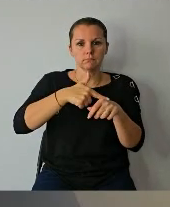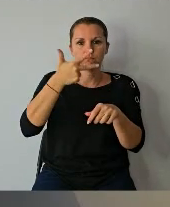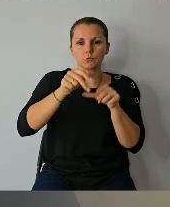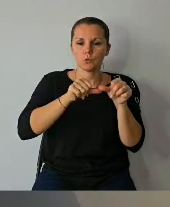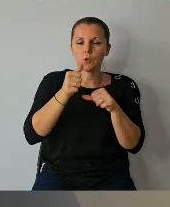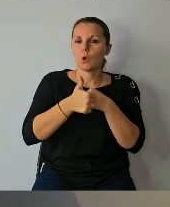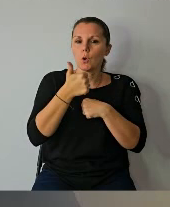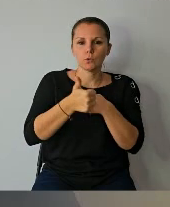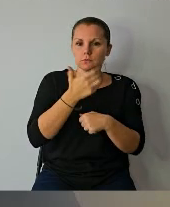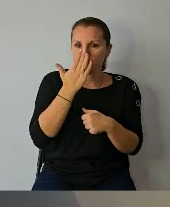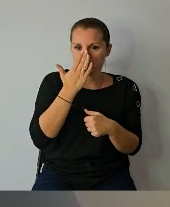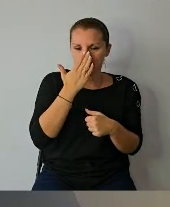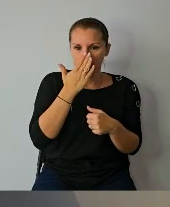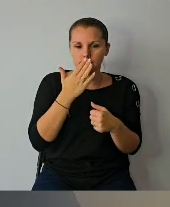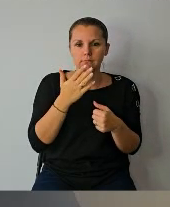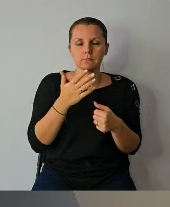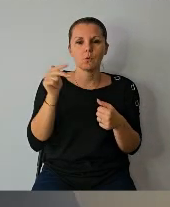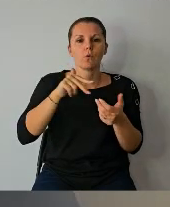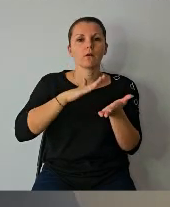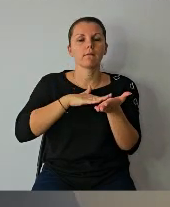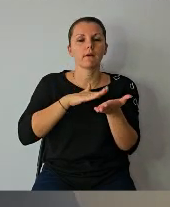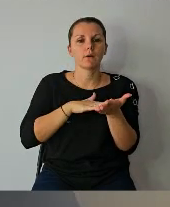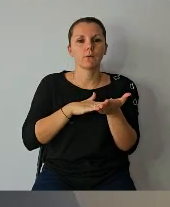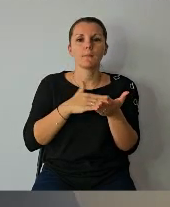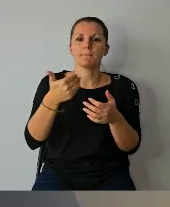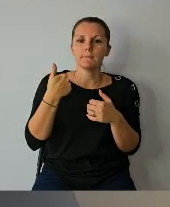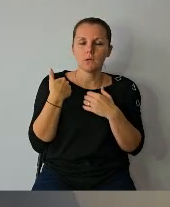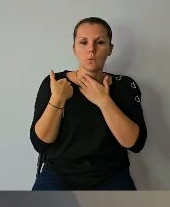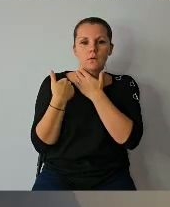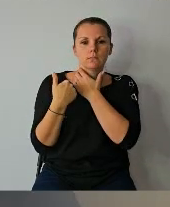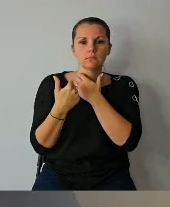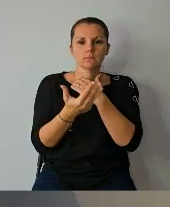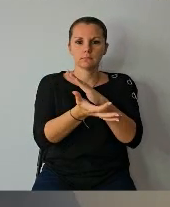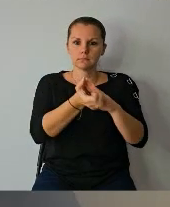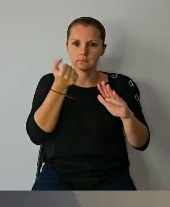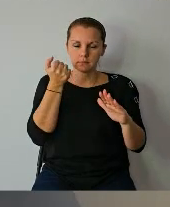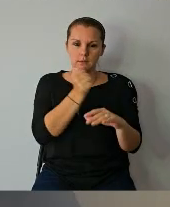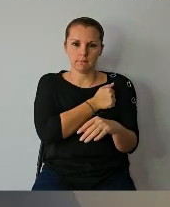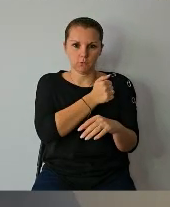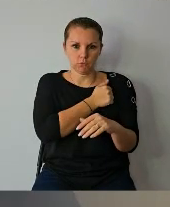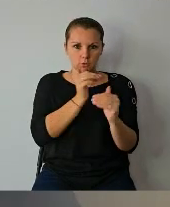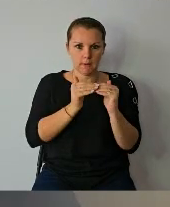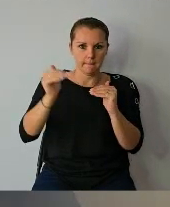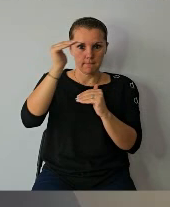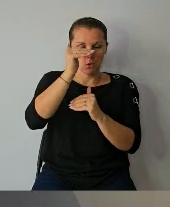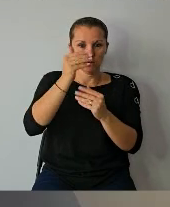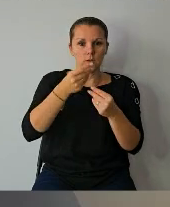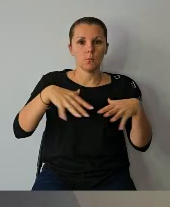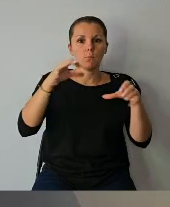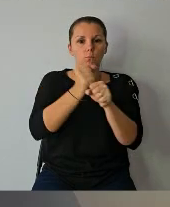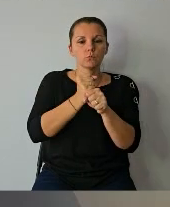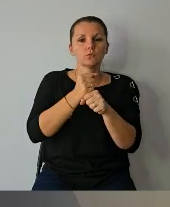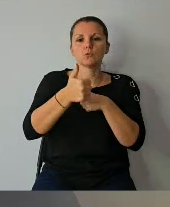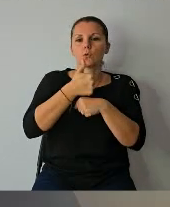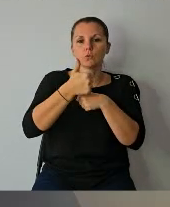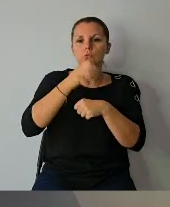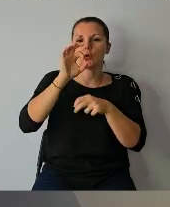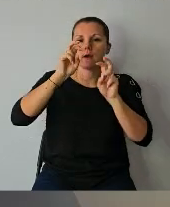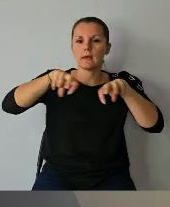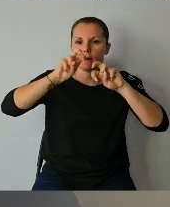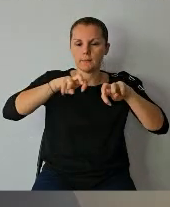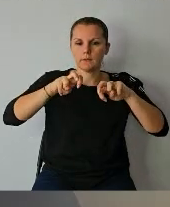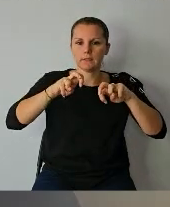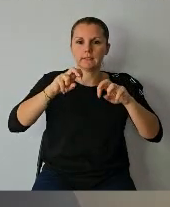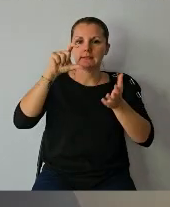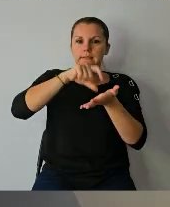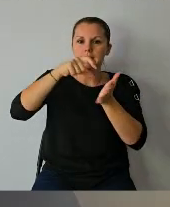o uchwałę, w której było zaciągane zobowiązanie ponad budżet dotyczące modernizacji sali gimnastycznej szkoły